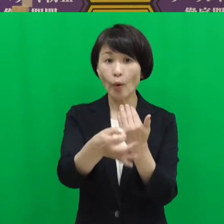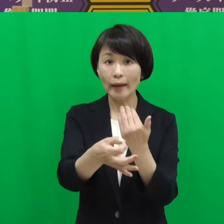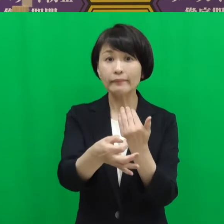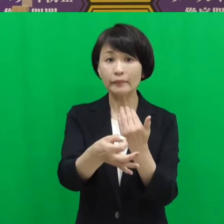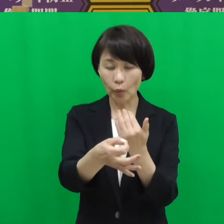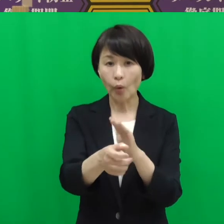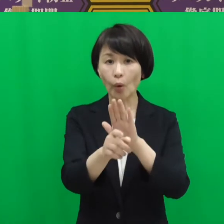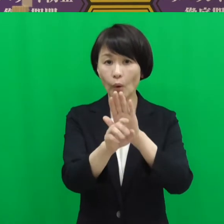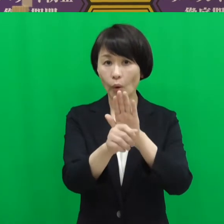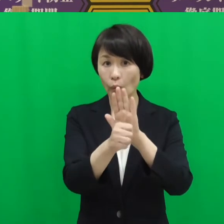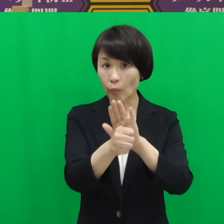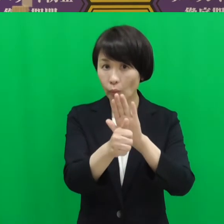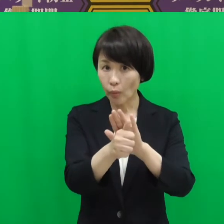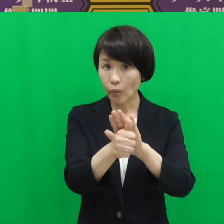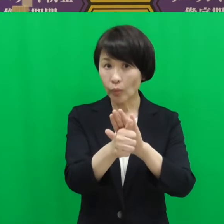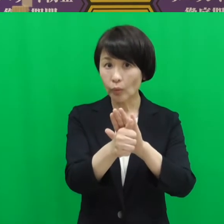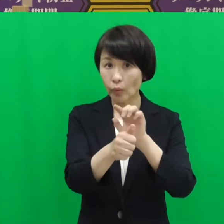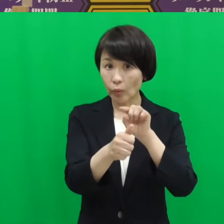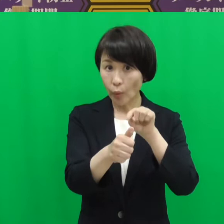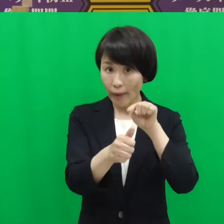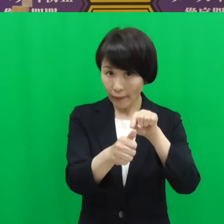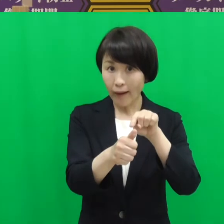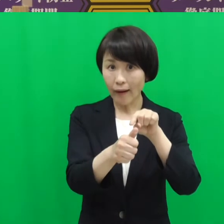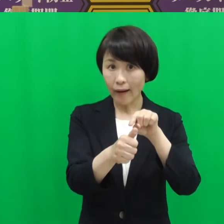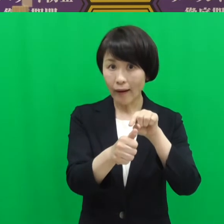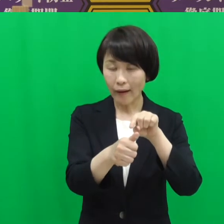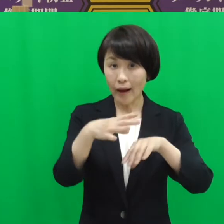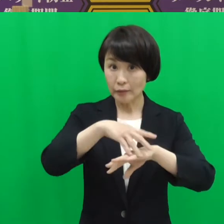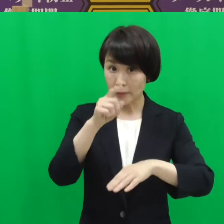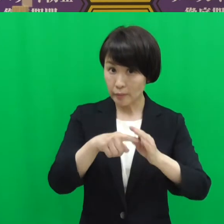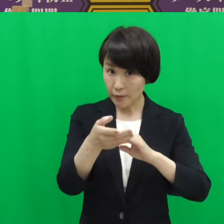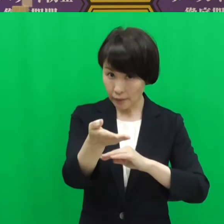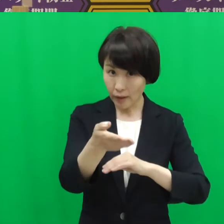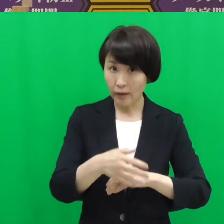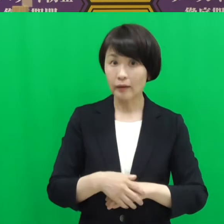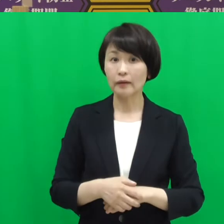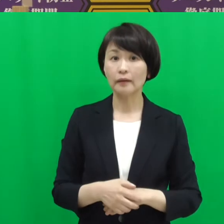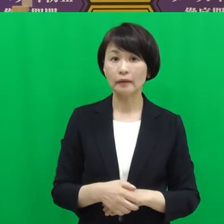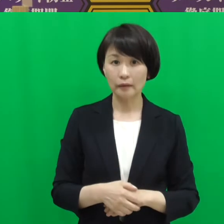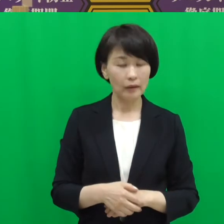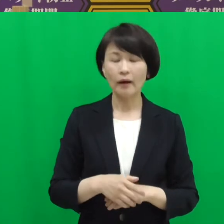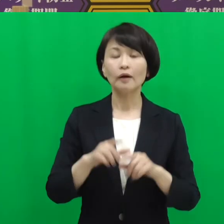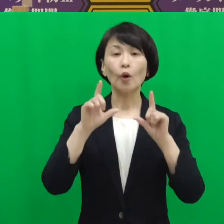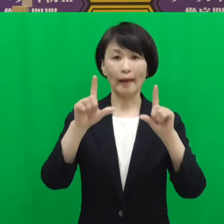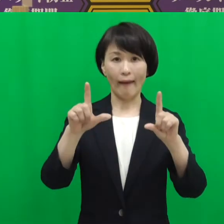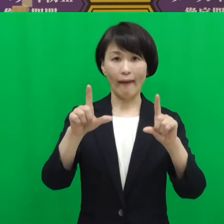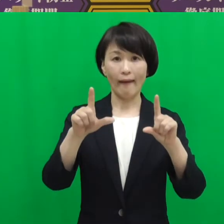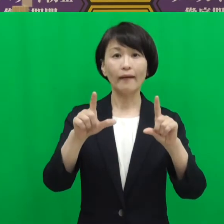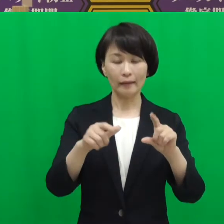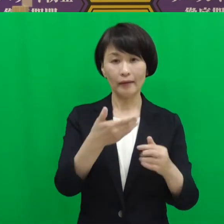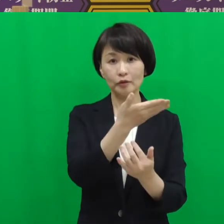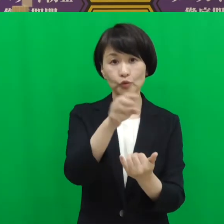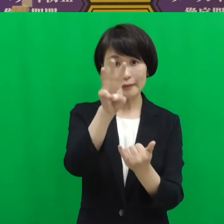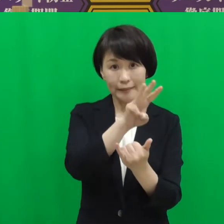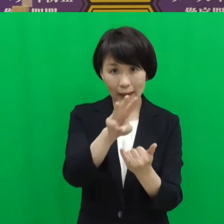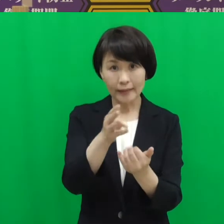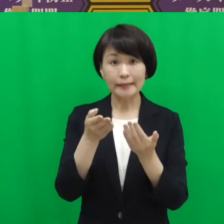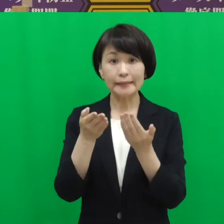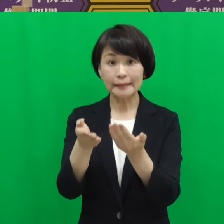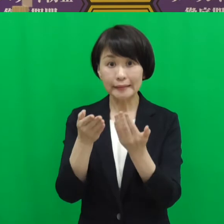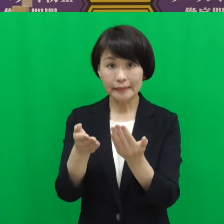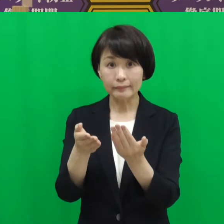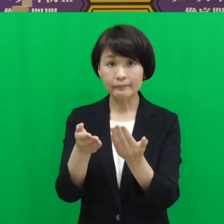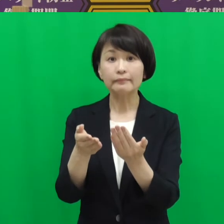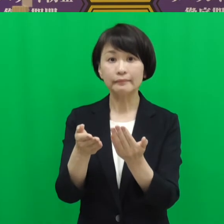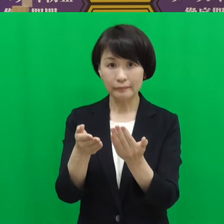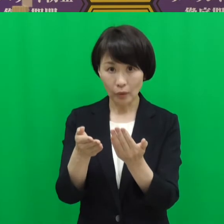助金としというのが全国初というところ になる。はい、水災地震ともにですね、火災保